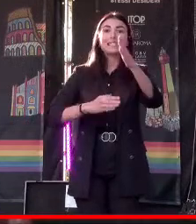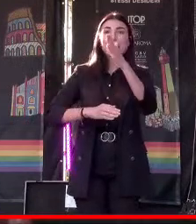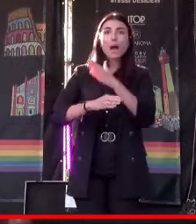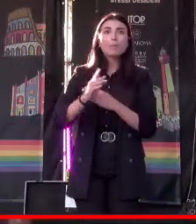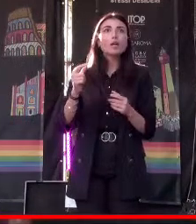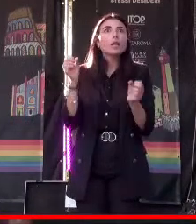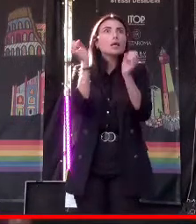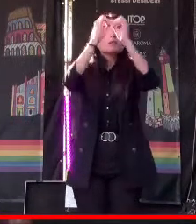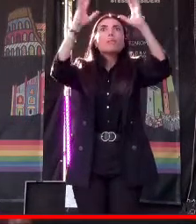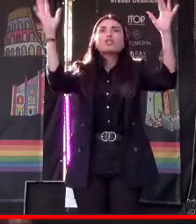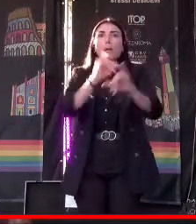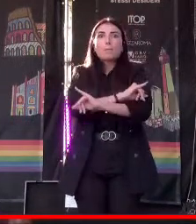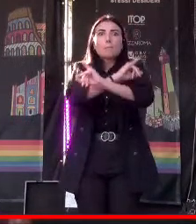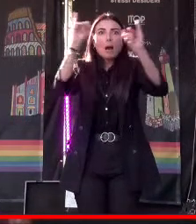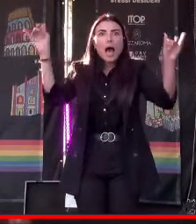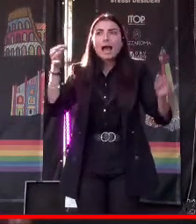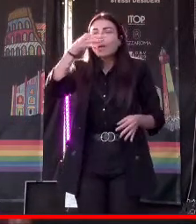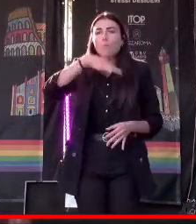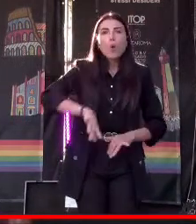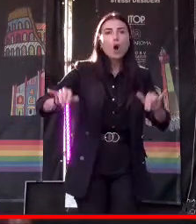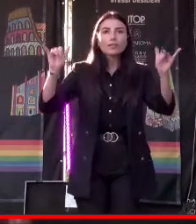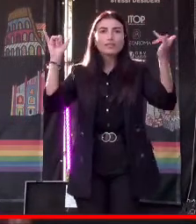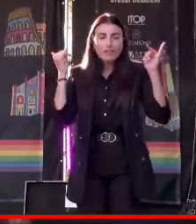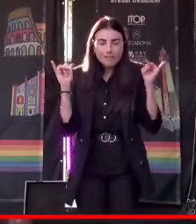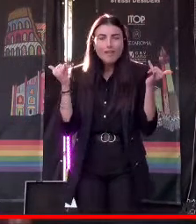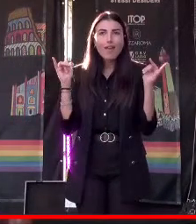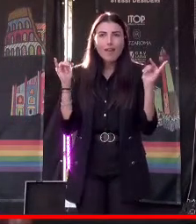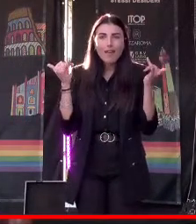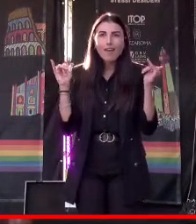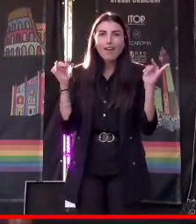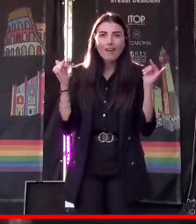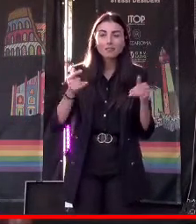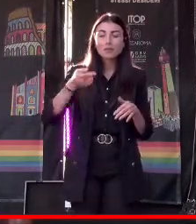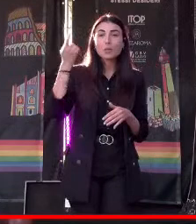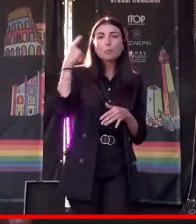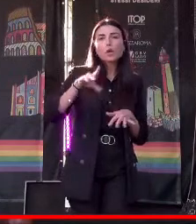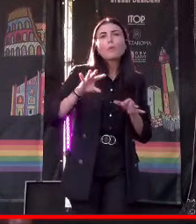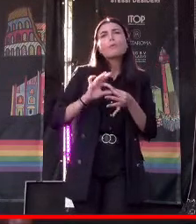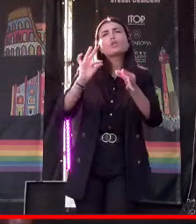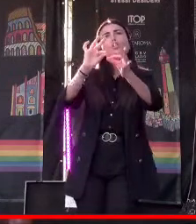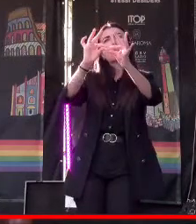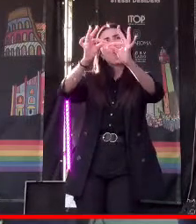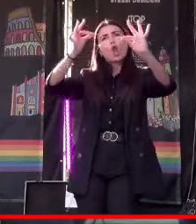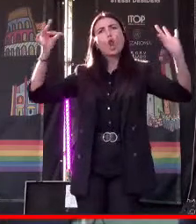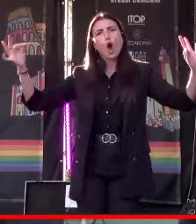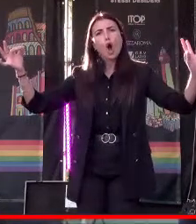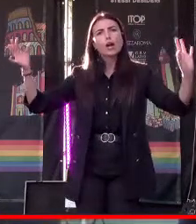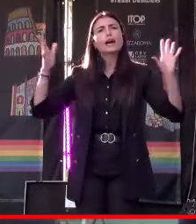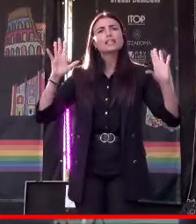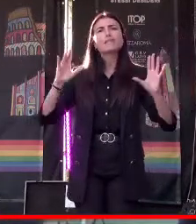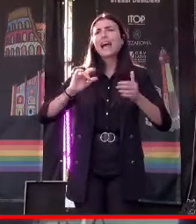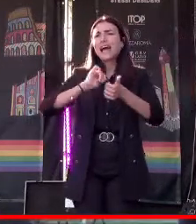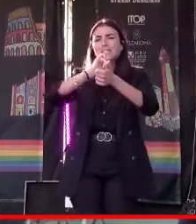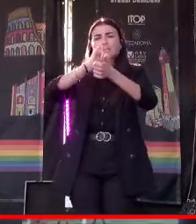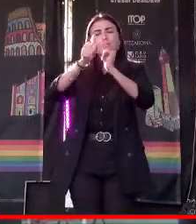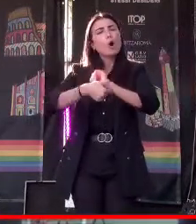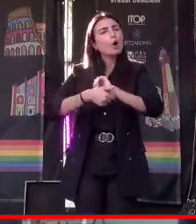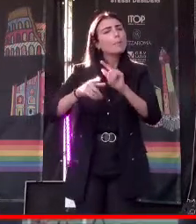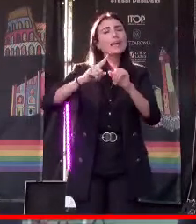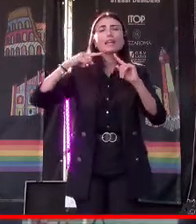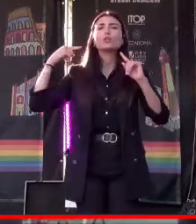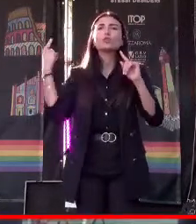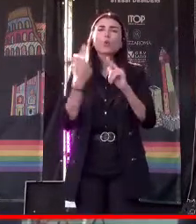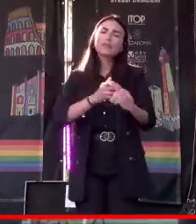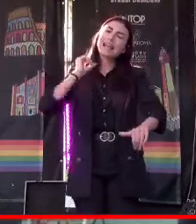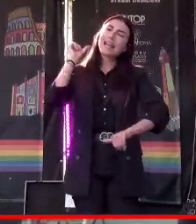immaginato di potersi divertire su una sedia a rotelle. Rendere quello slogan lo sport per tutti veramente, certo, per tutti. E cambiare l'immaginario, perché